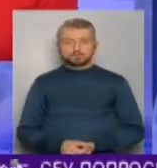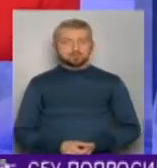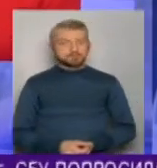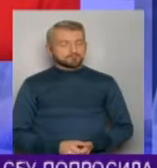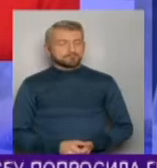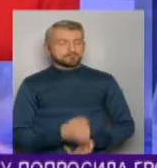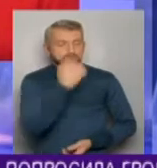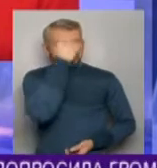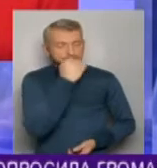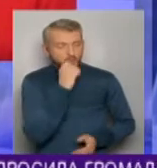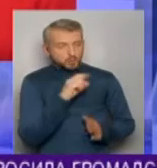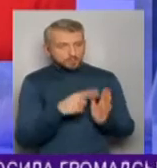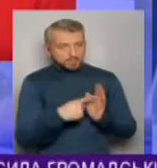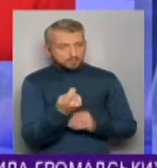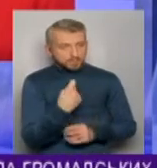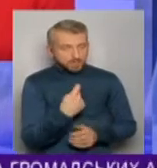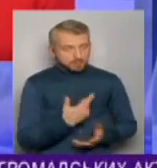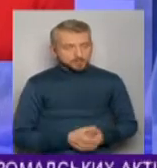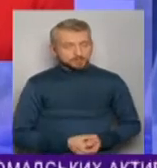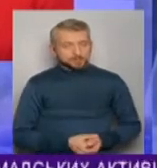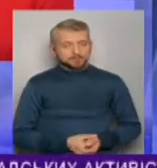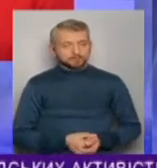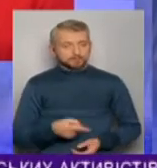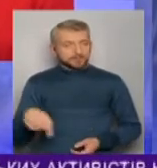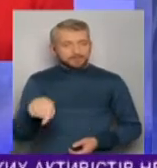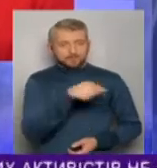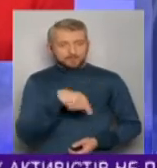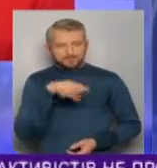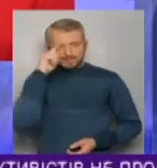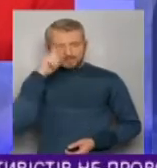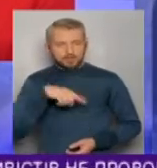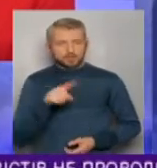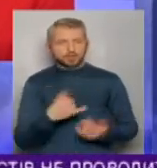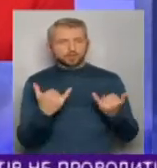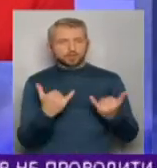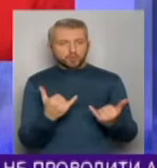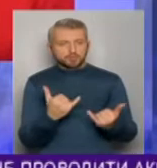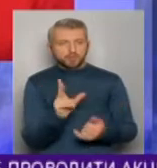Дякую за питання. Ну, ви всі знаєте, що сьогодні з КМ